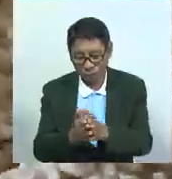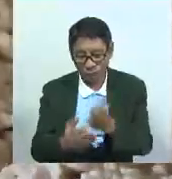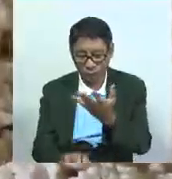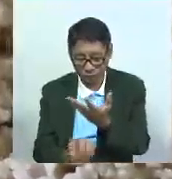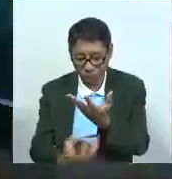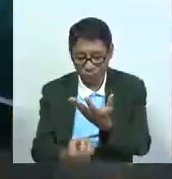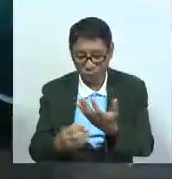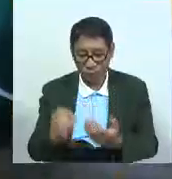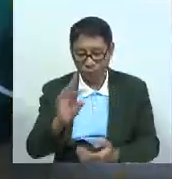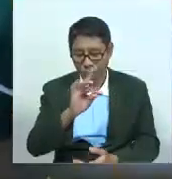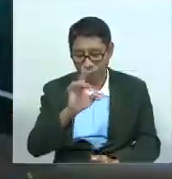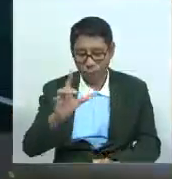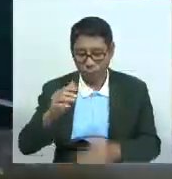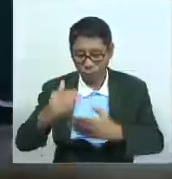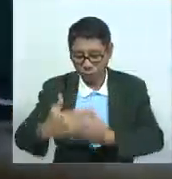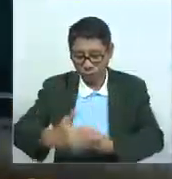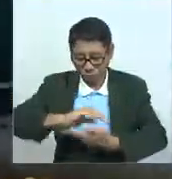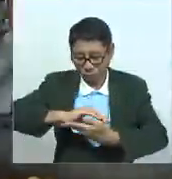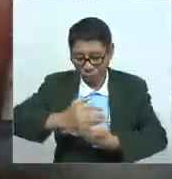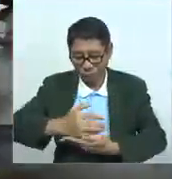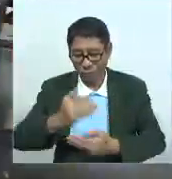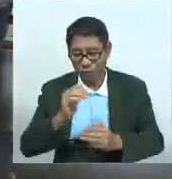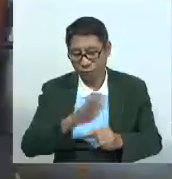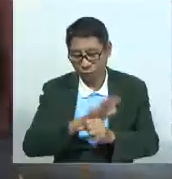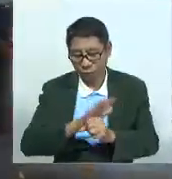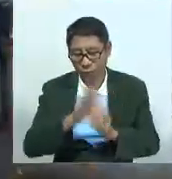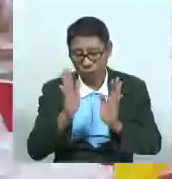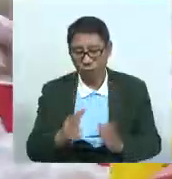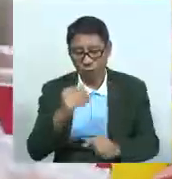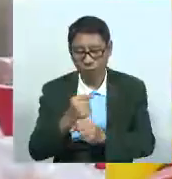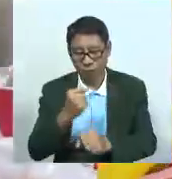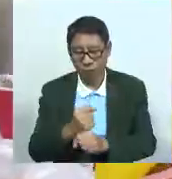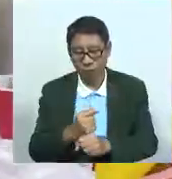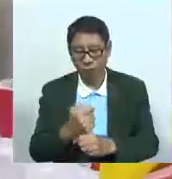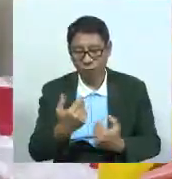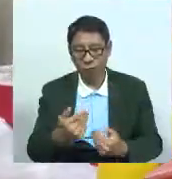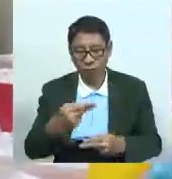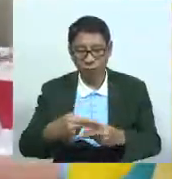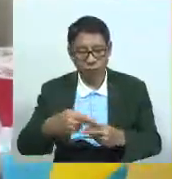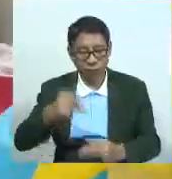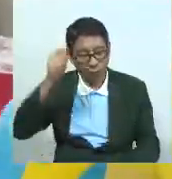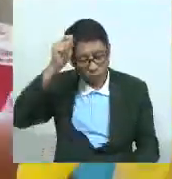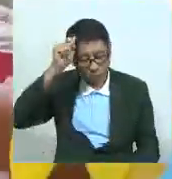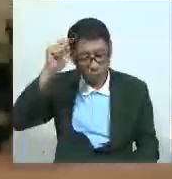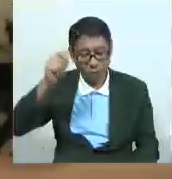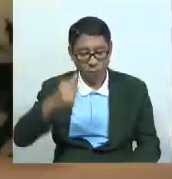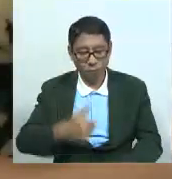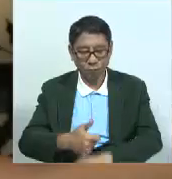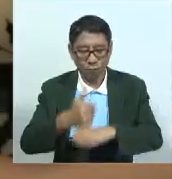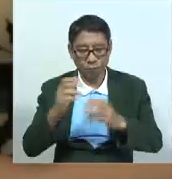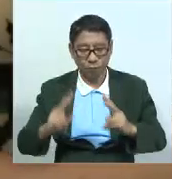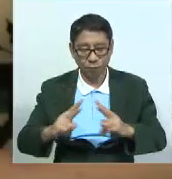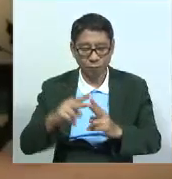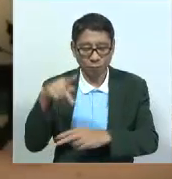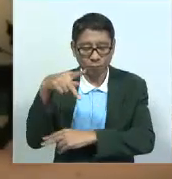หารมื้อละ800กล่องเพื่อให้เพียงพอต่อจำนวนเจ้าหน้าที่ผู้ปฏิบัติงานครับนายอรรถพลเจริญชันสาอธิบดีกรมป่า